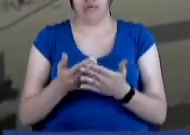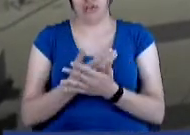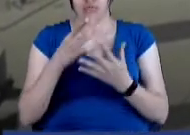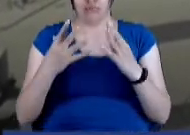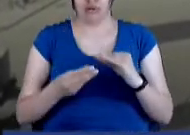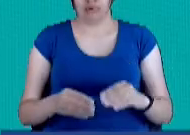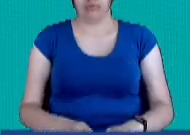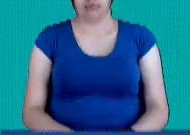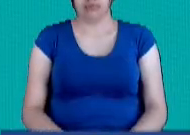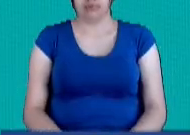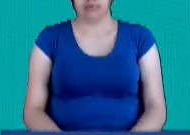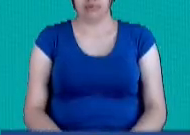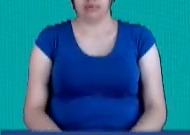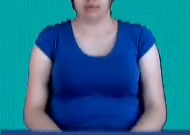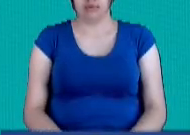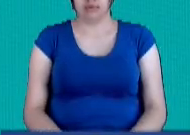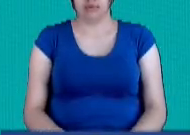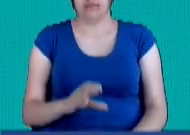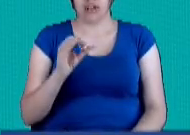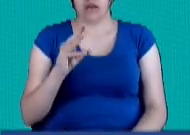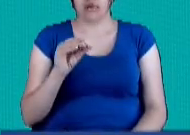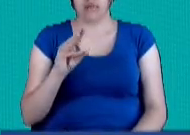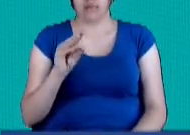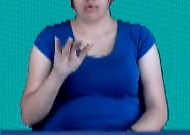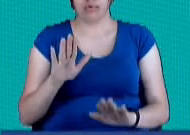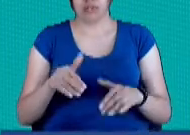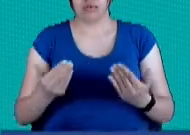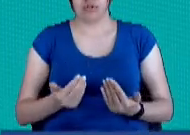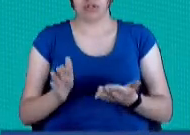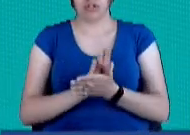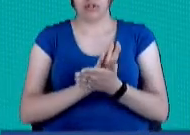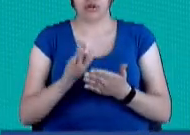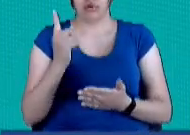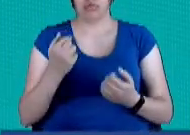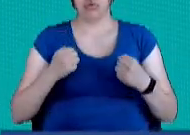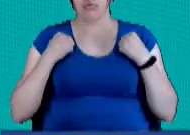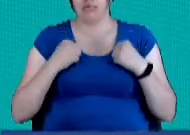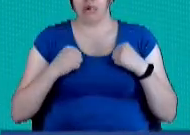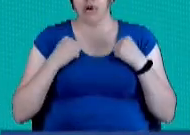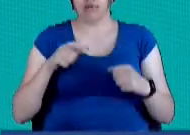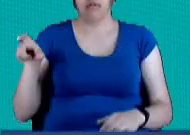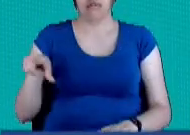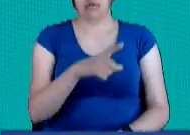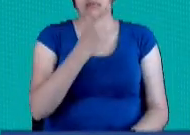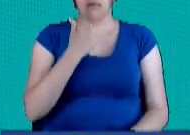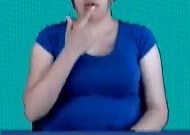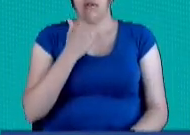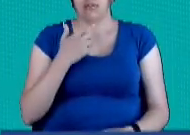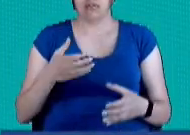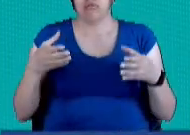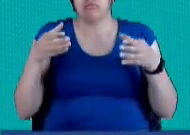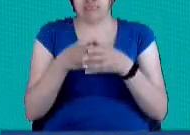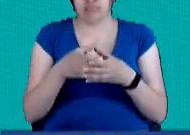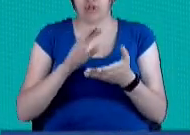на Суспільному. В Сватовому місцеві жителі чистили одну із купалень на річці Красна, згуртувались через одну із